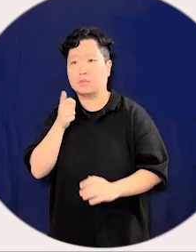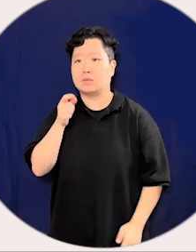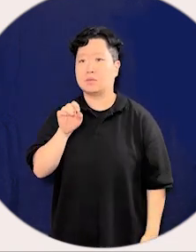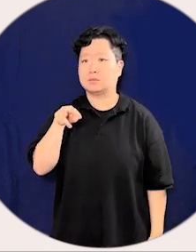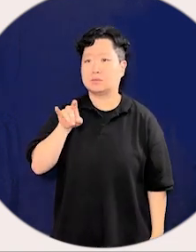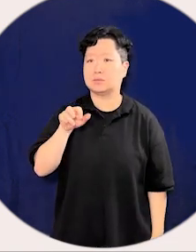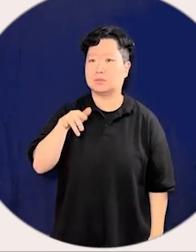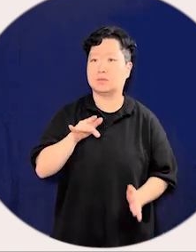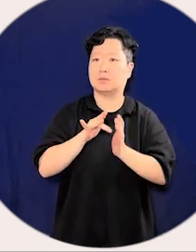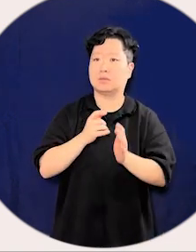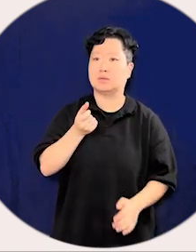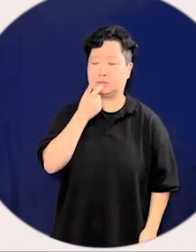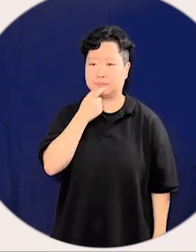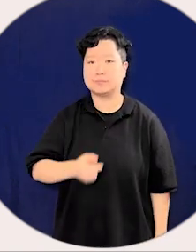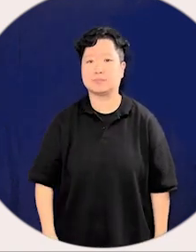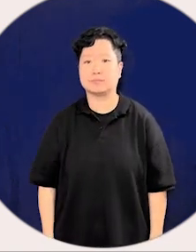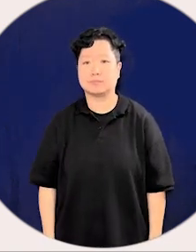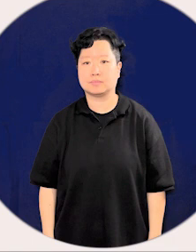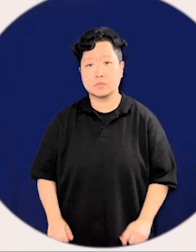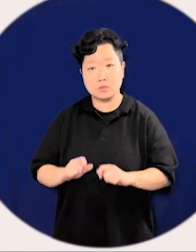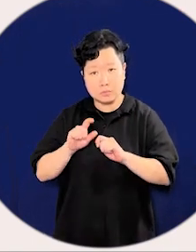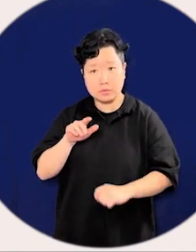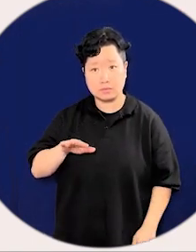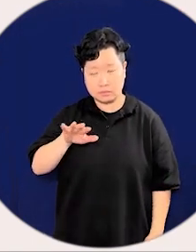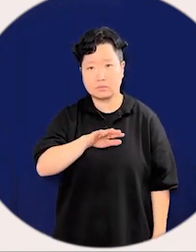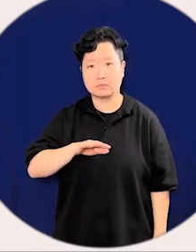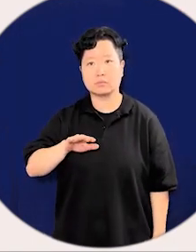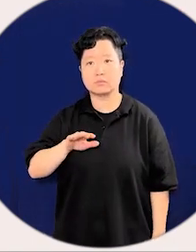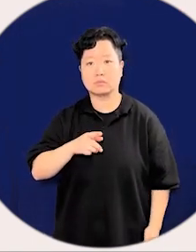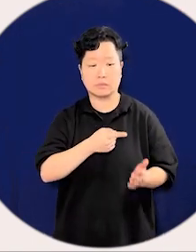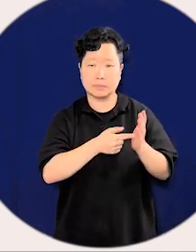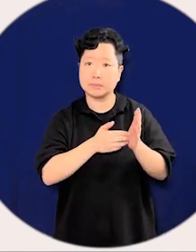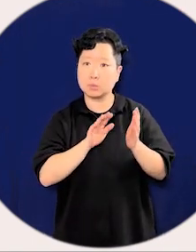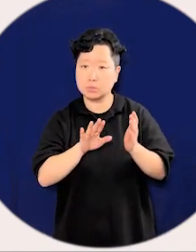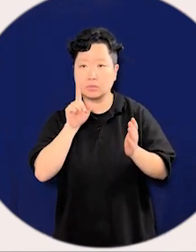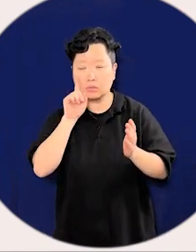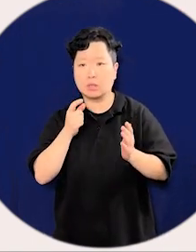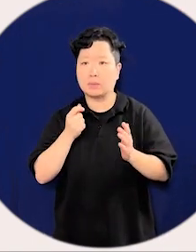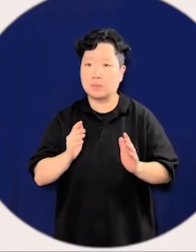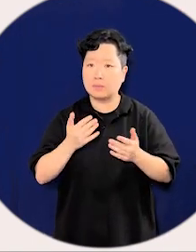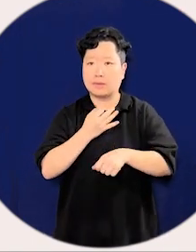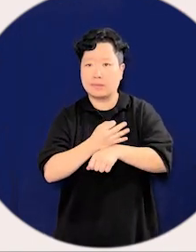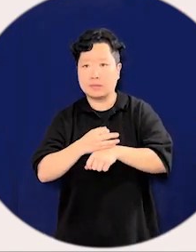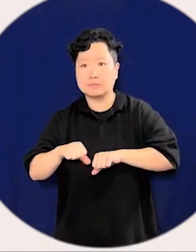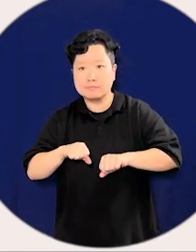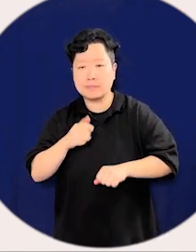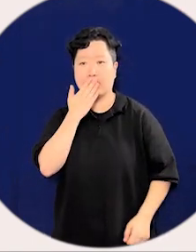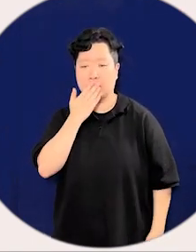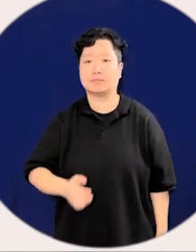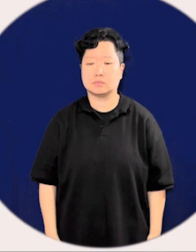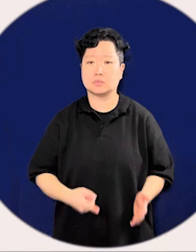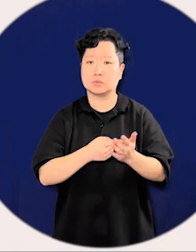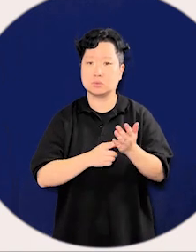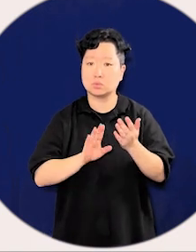진통제와 항생제를 복용하면서 몸을 살펴주세요. 대부분 다음 날부터 가벼운 일상으로 복귀할 수 있습니다. 수술